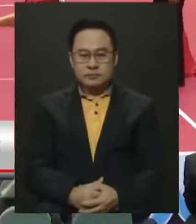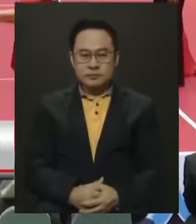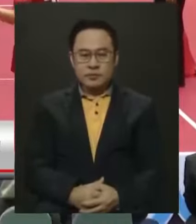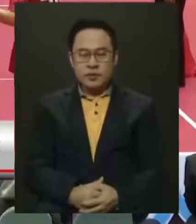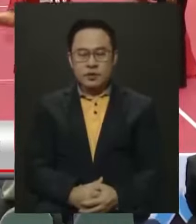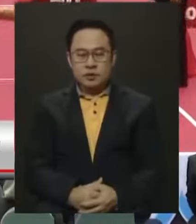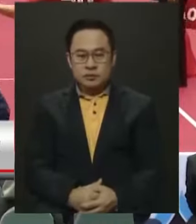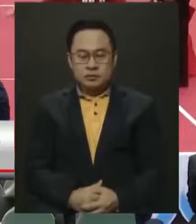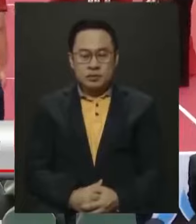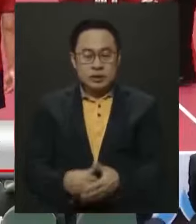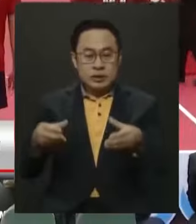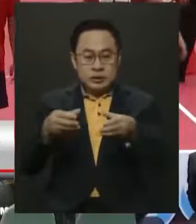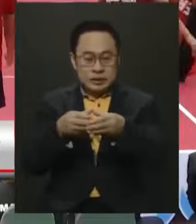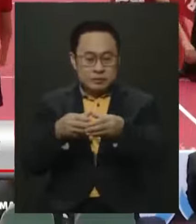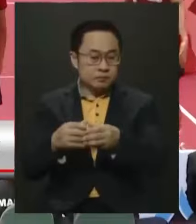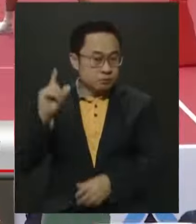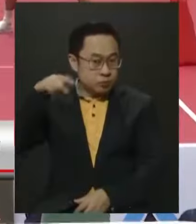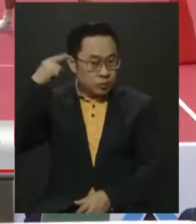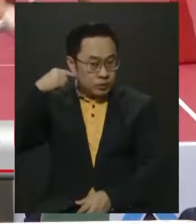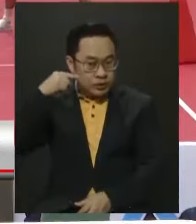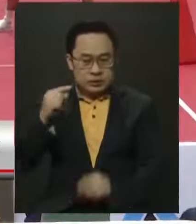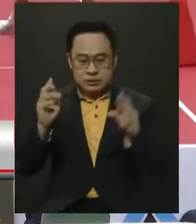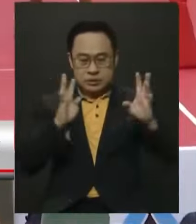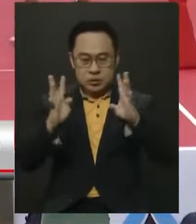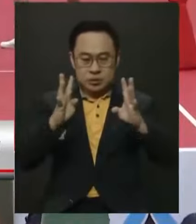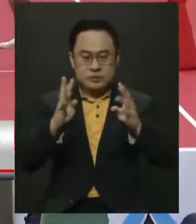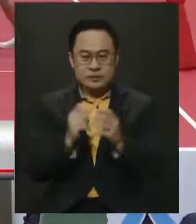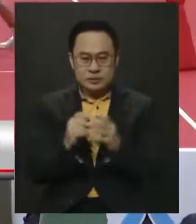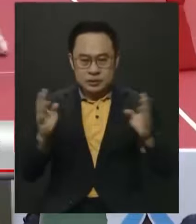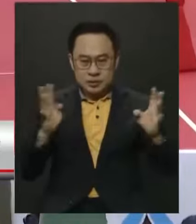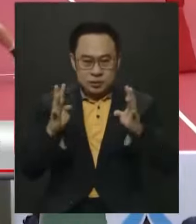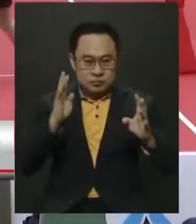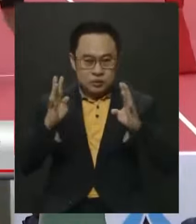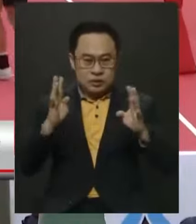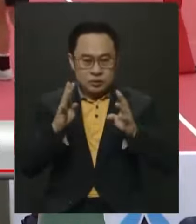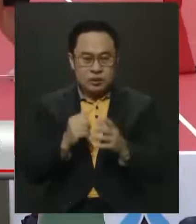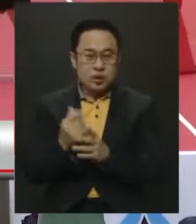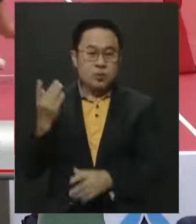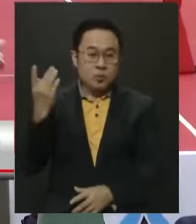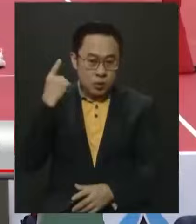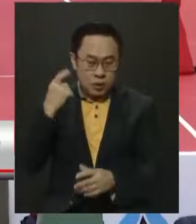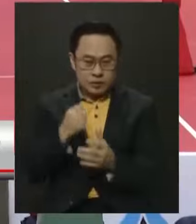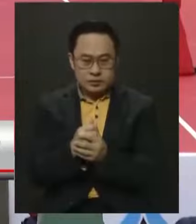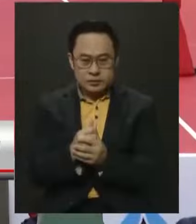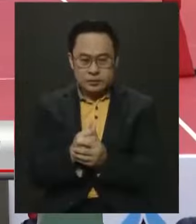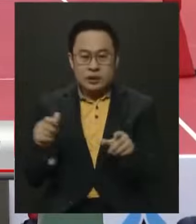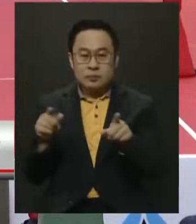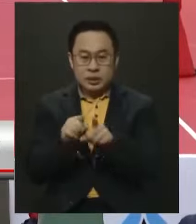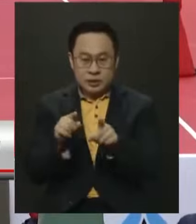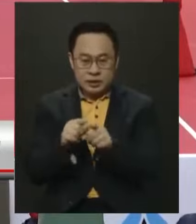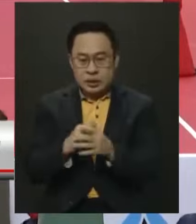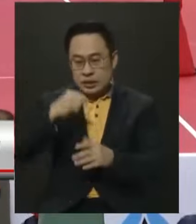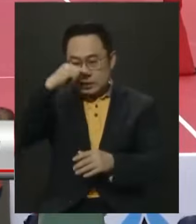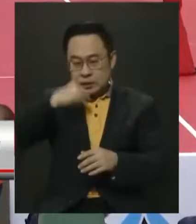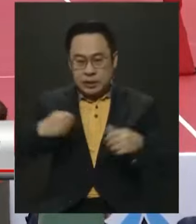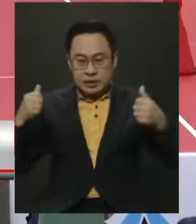ตะกร้อหญิง4คนกันบ้างนะครับในรอบชิงชนะเลิศเมื่อวานครับก็เป็นการรีแมตช์คู่ชิงเมื่อปีที่แล้วทีมตะกร้อสาว